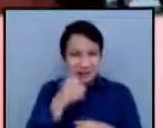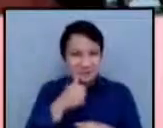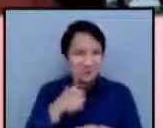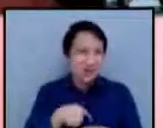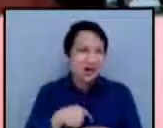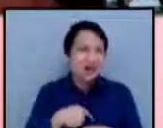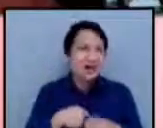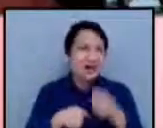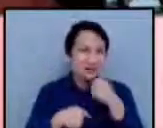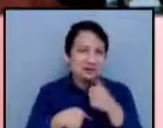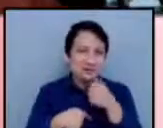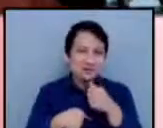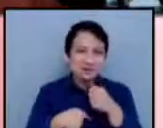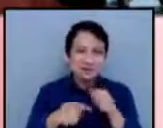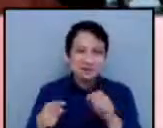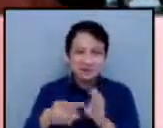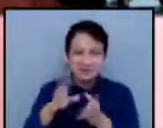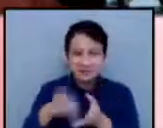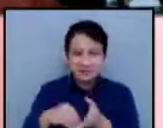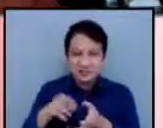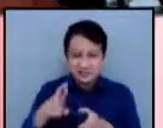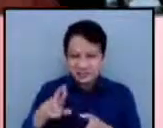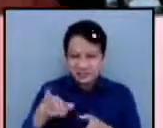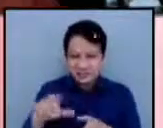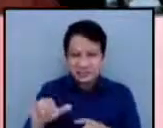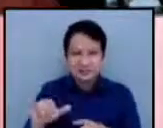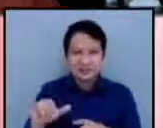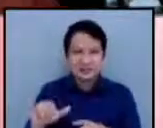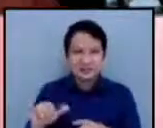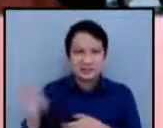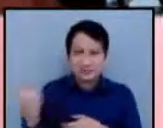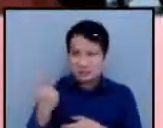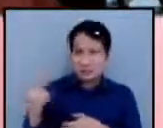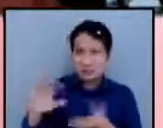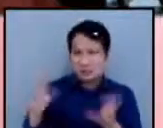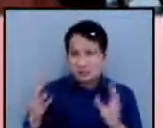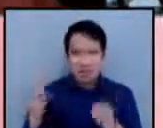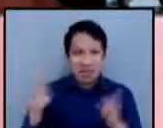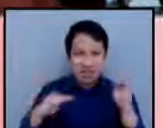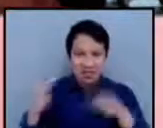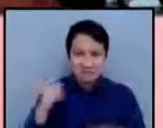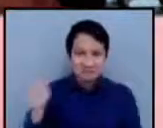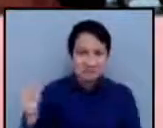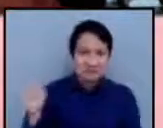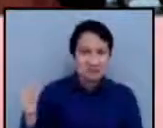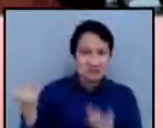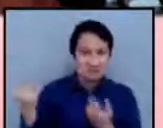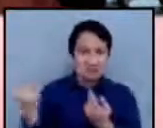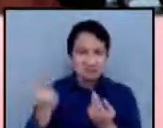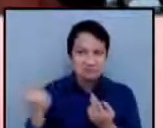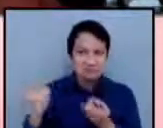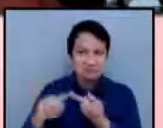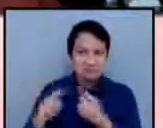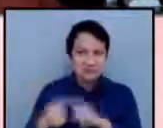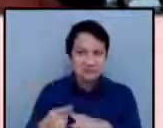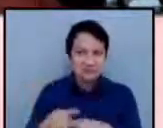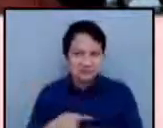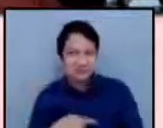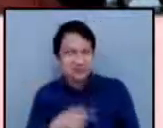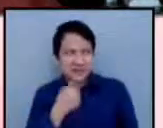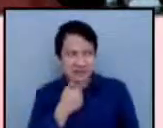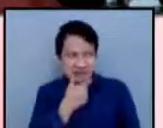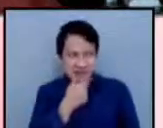Rai, ganong level. Pero, kami, wala naman kaming problema. So, friends naman kami. So, yung mga bashers, hindi na